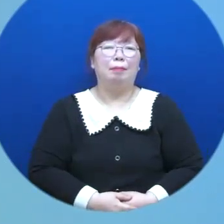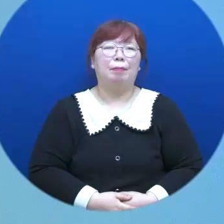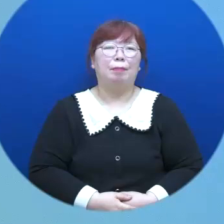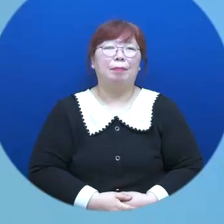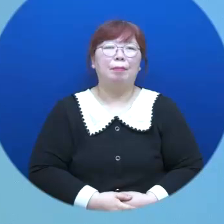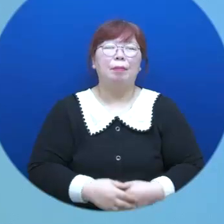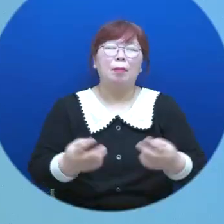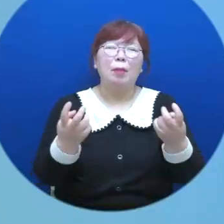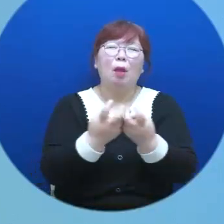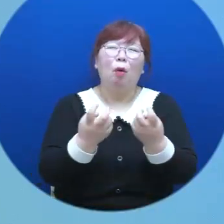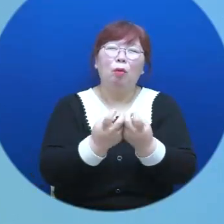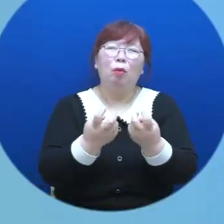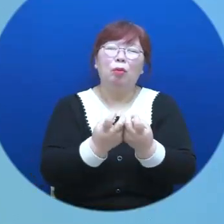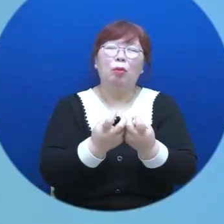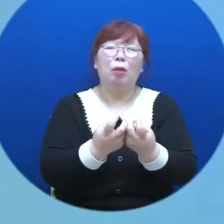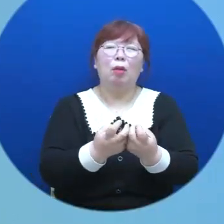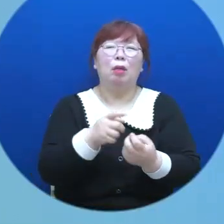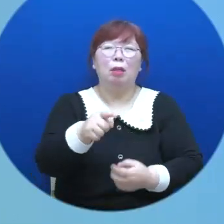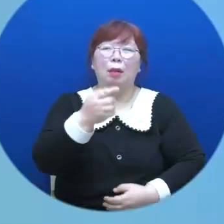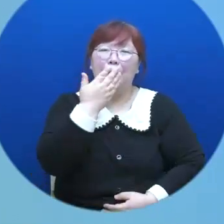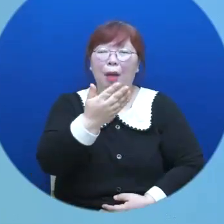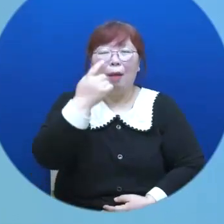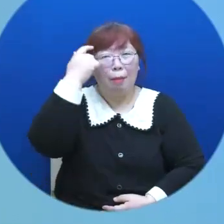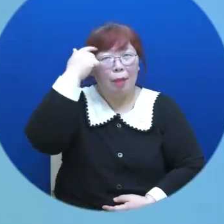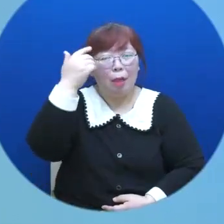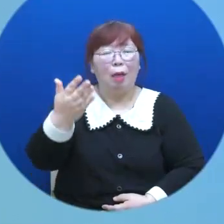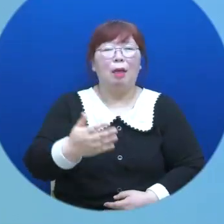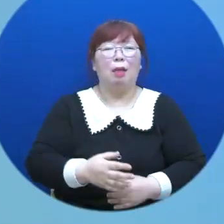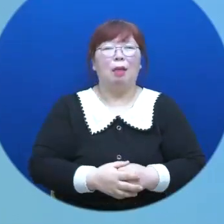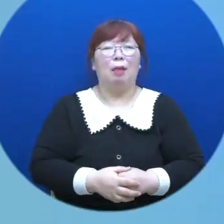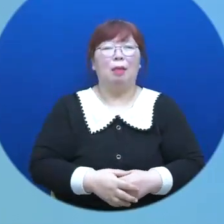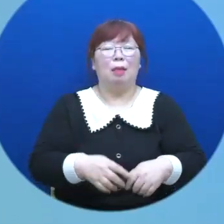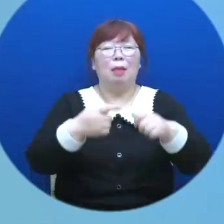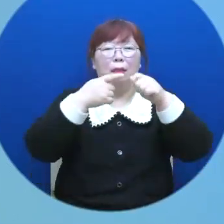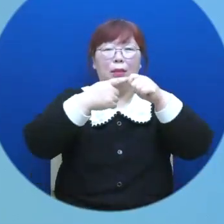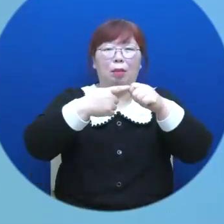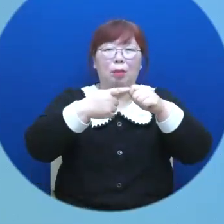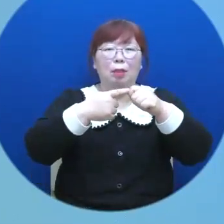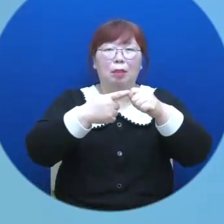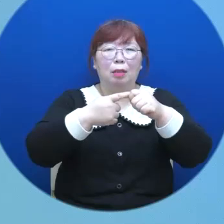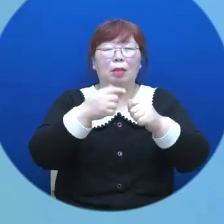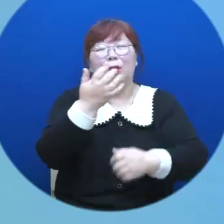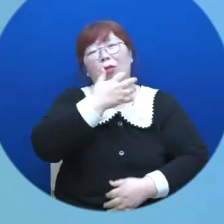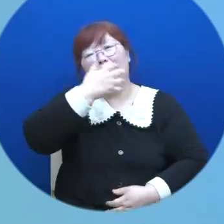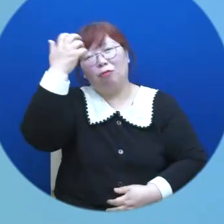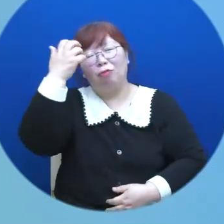그럴 수 있는 힌트를 얻는다고 그러면 두 가지밖에 없어요. 하나는 꿈꾼 거.